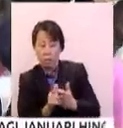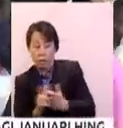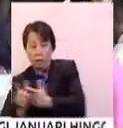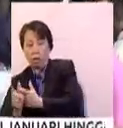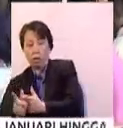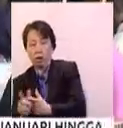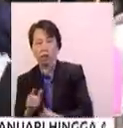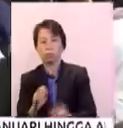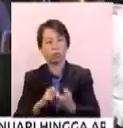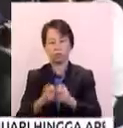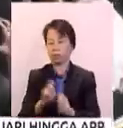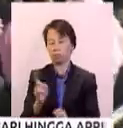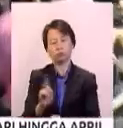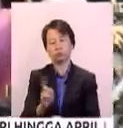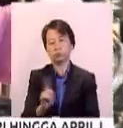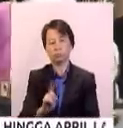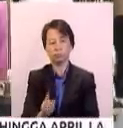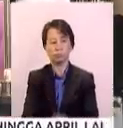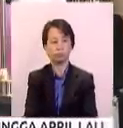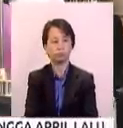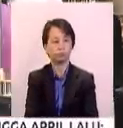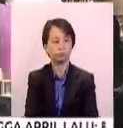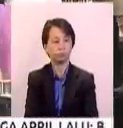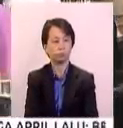dari permasalahan tersebut.